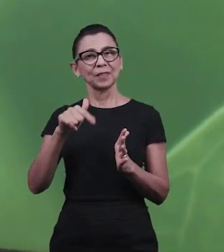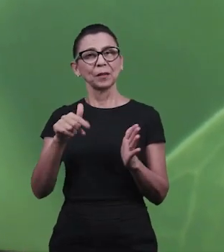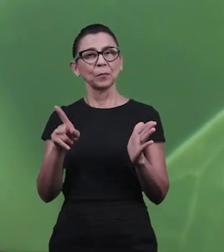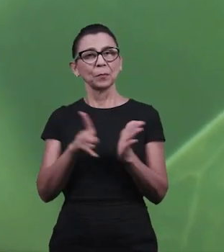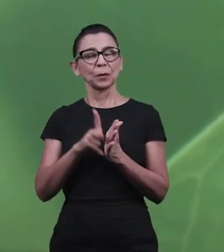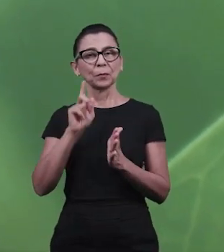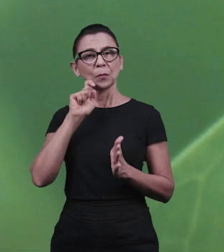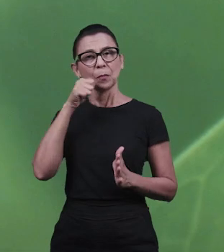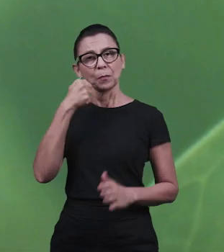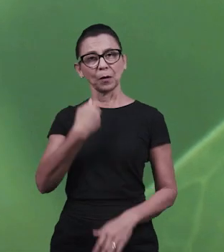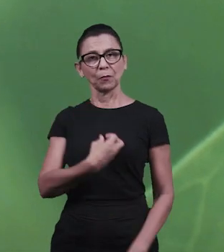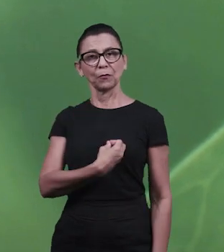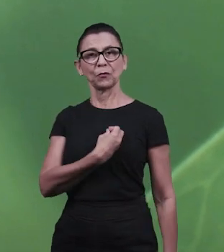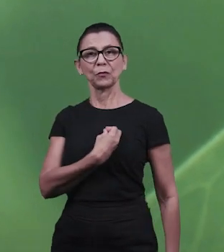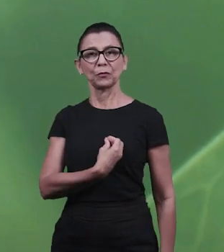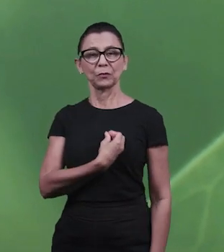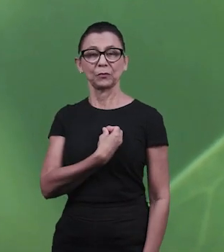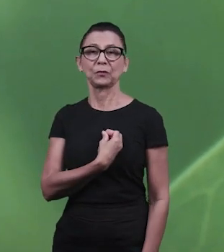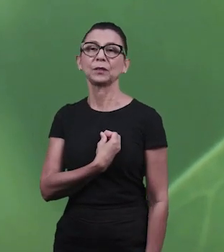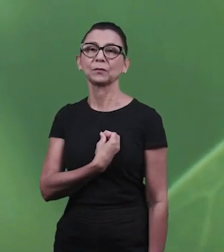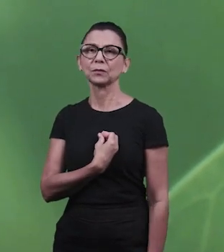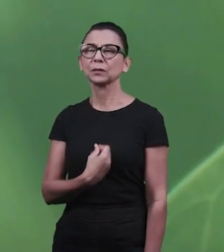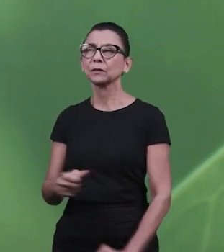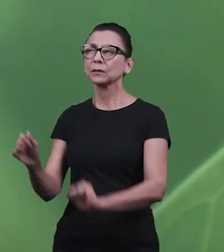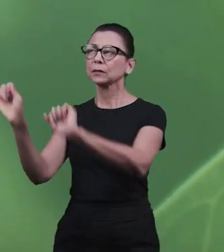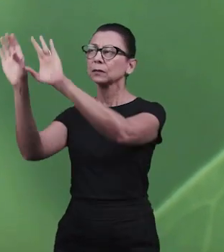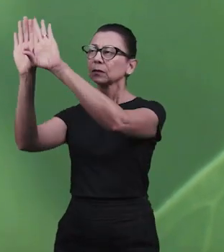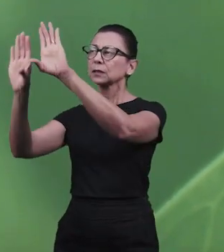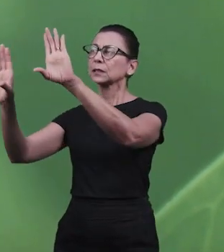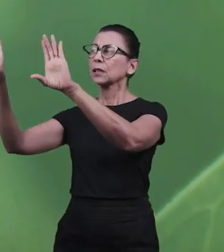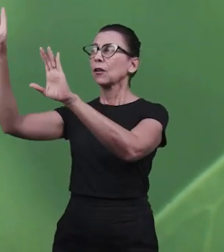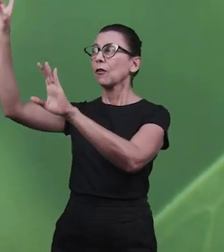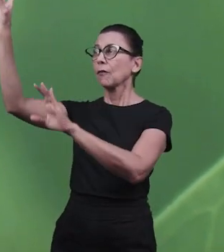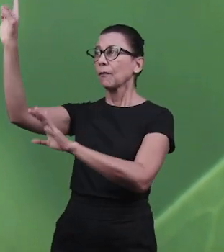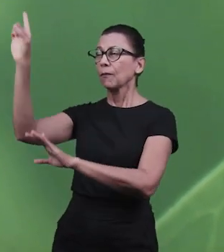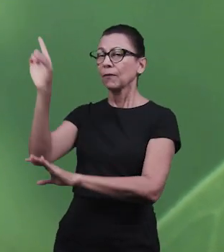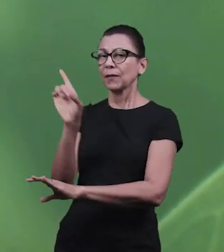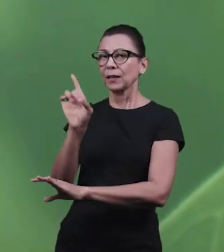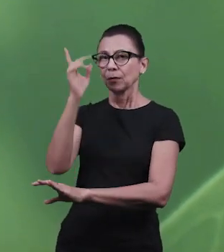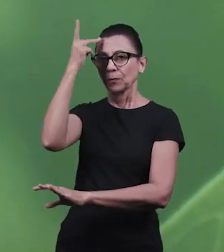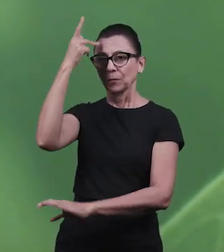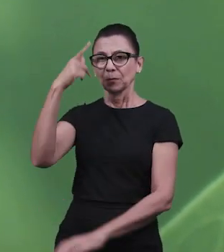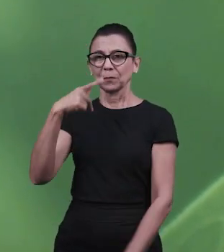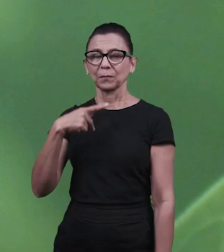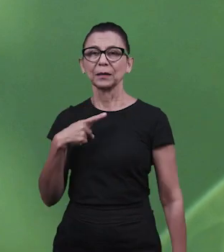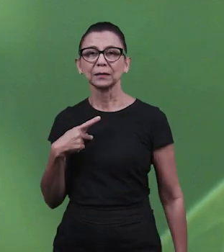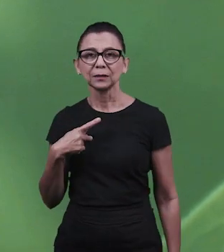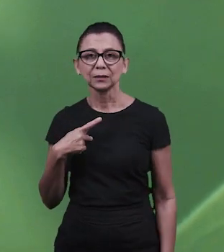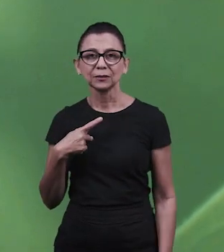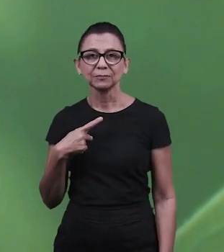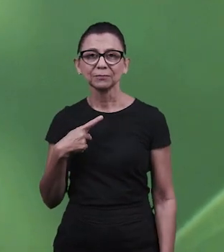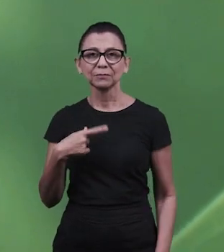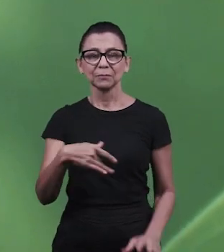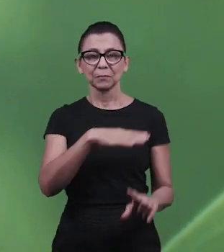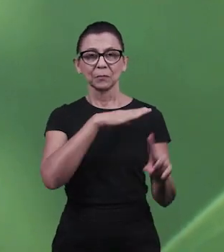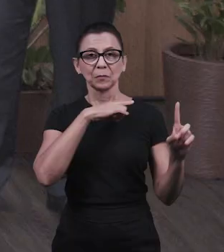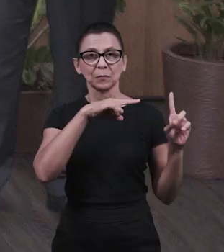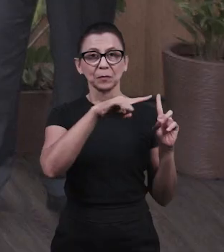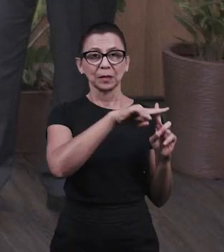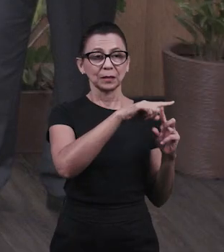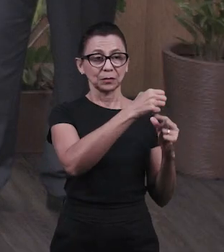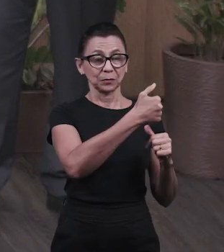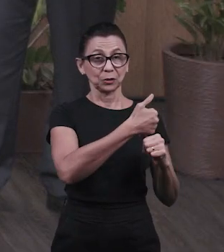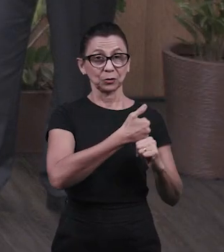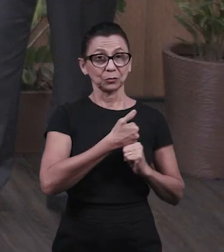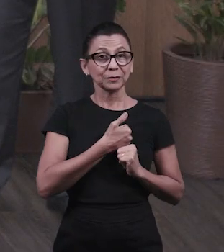живой, сходящий с небес, истинное пропитание для души человека